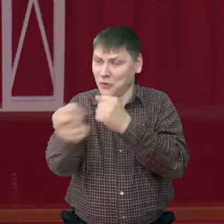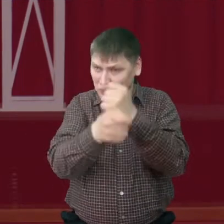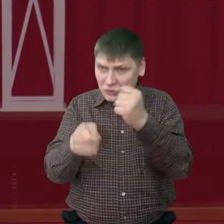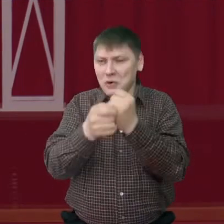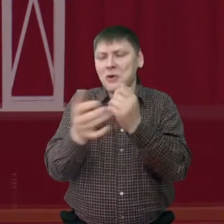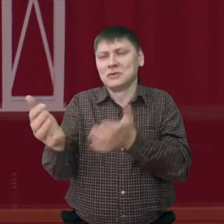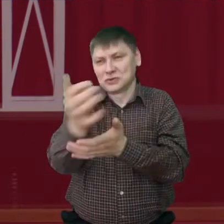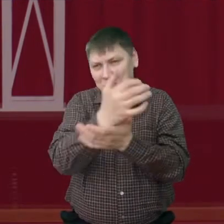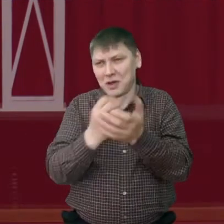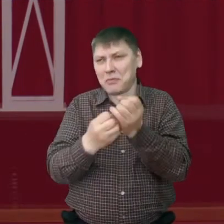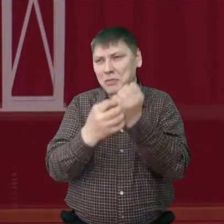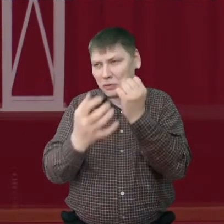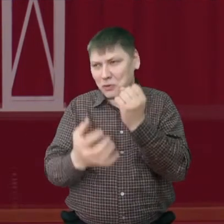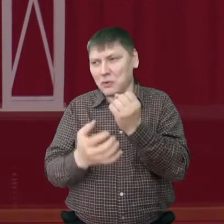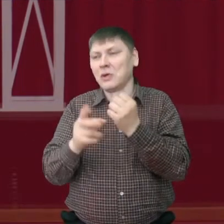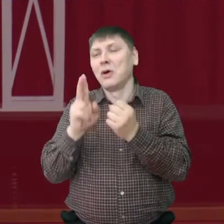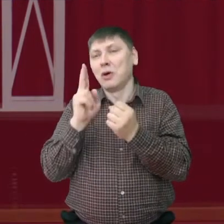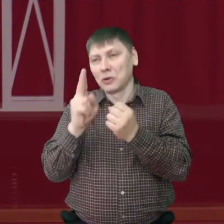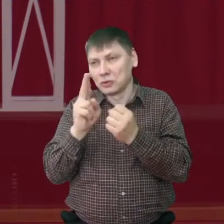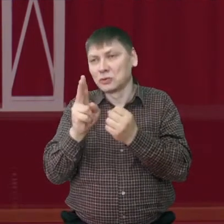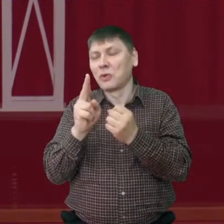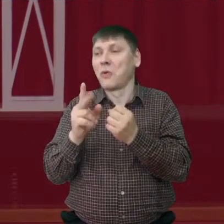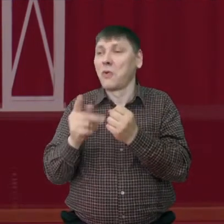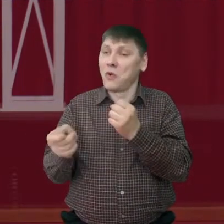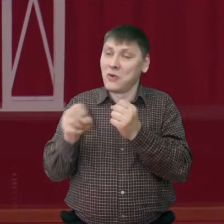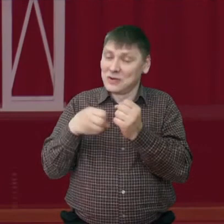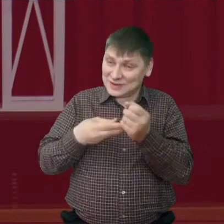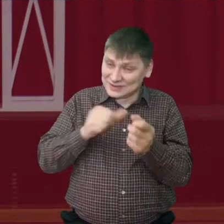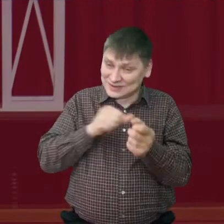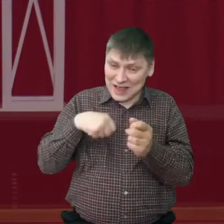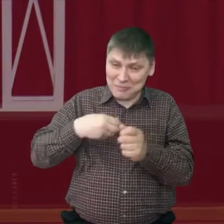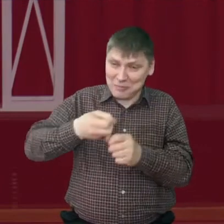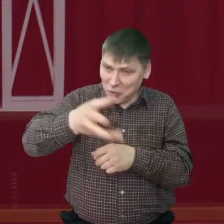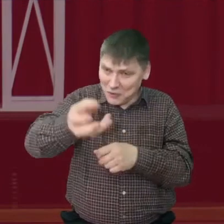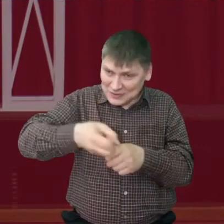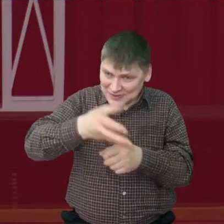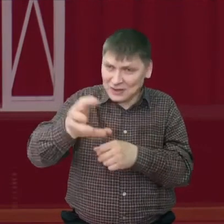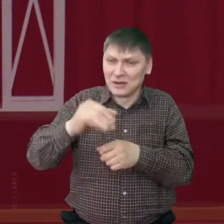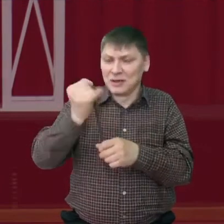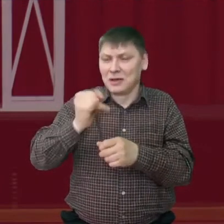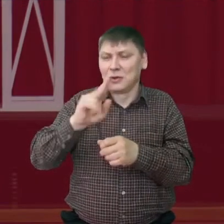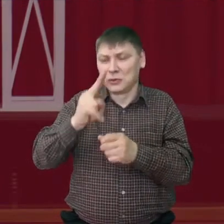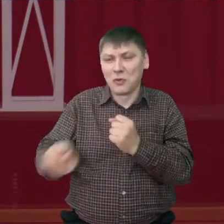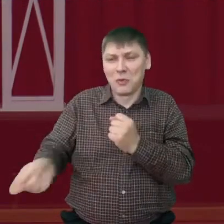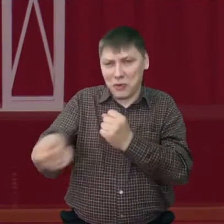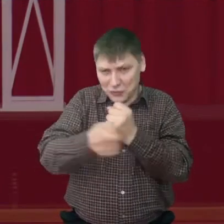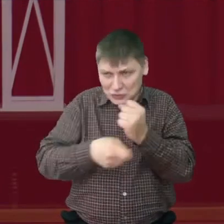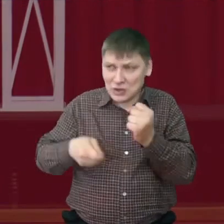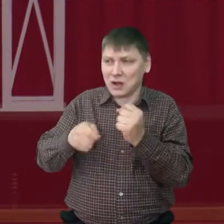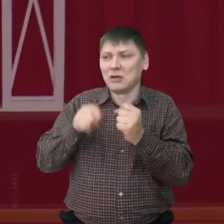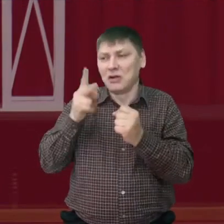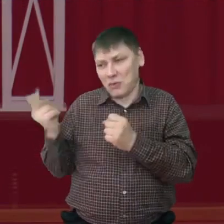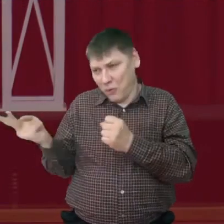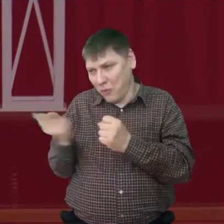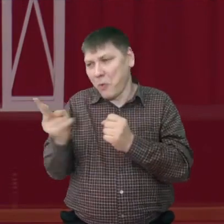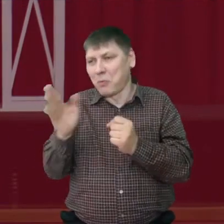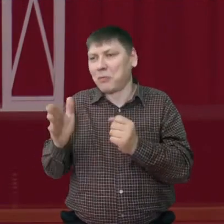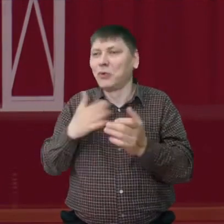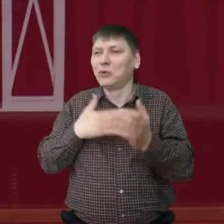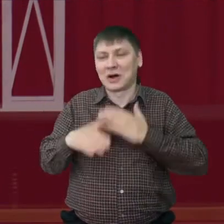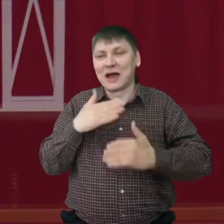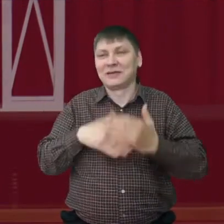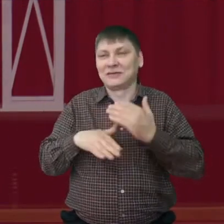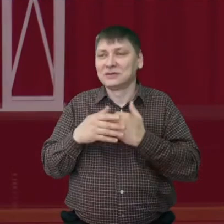вечную, так что и сеющие, и жнущие вместе радоваться будут». Это то, чему можем радоваться. Трудиться для